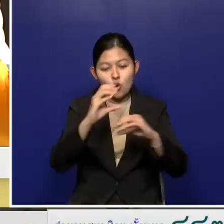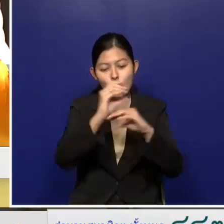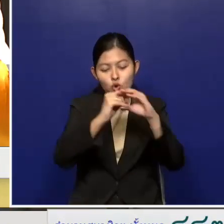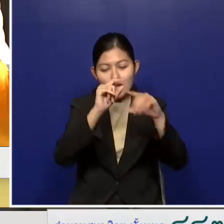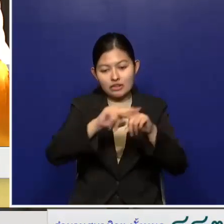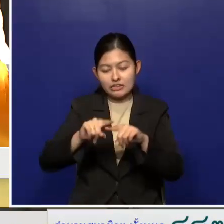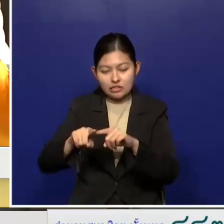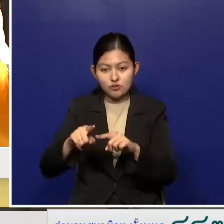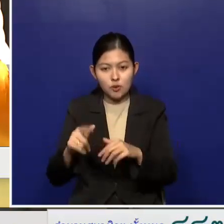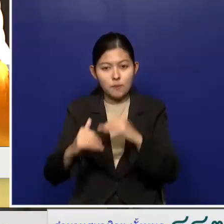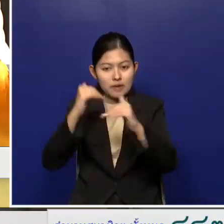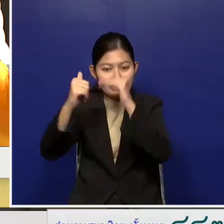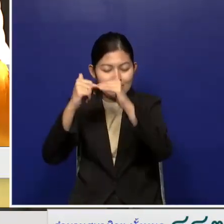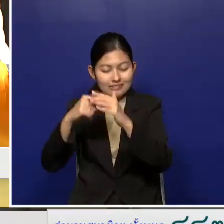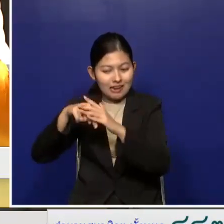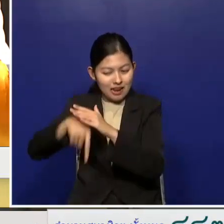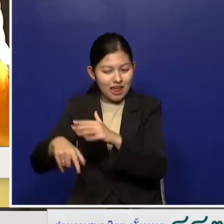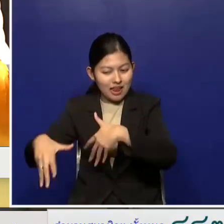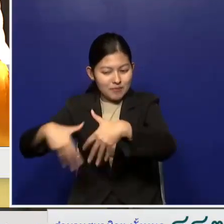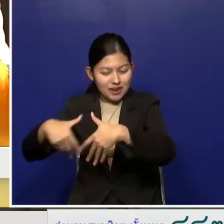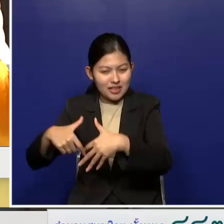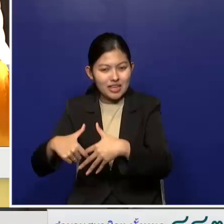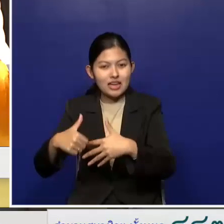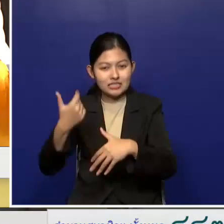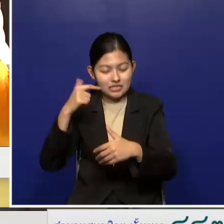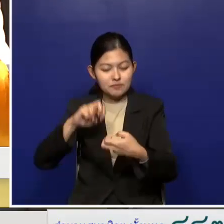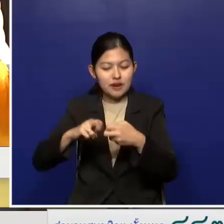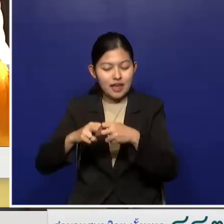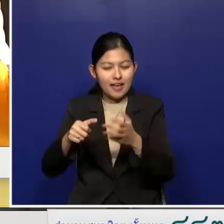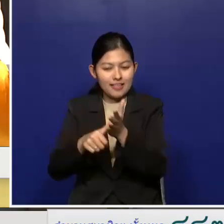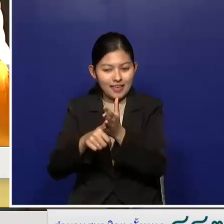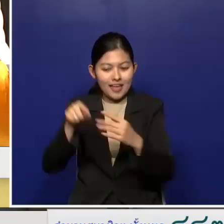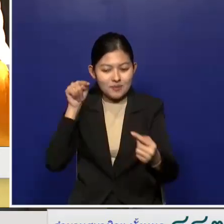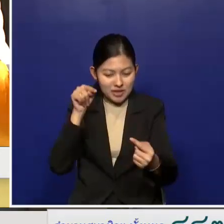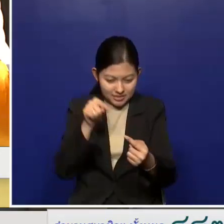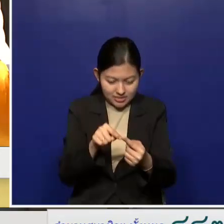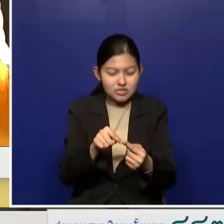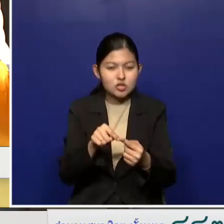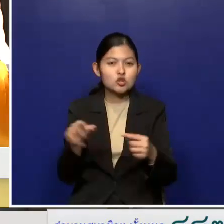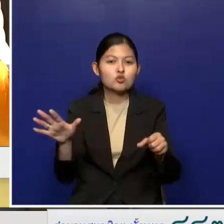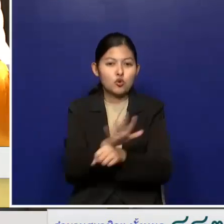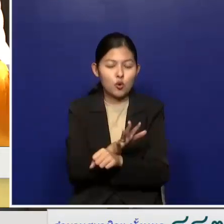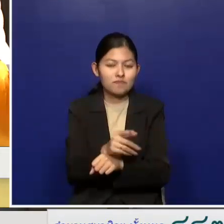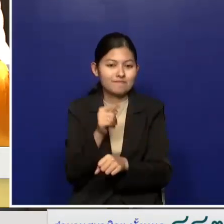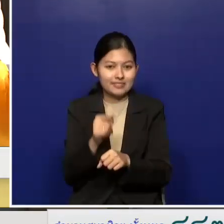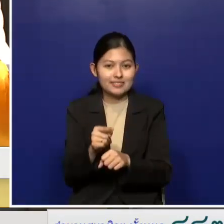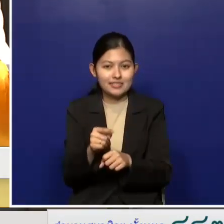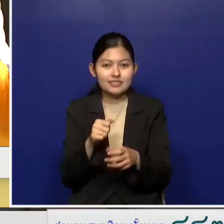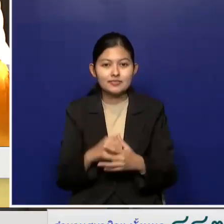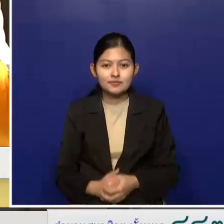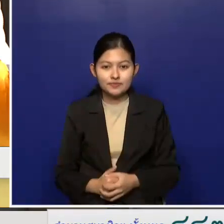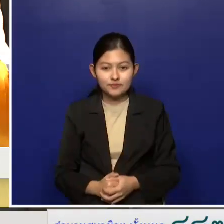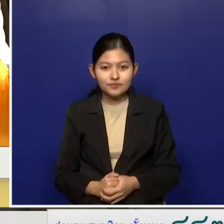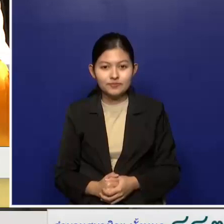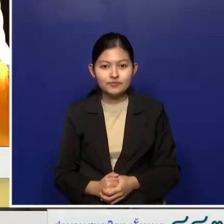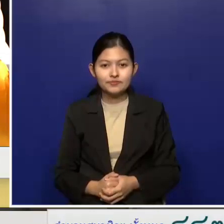ฒนามาจากฐานรากค่ะถึงจะสามารถแก้ปัญหาความต้องการแก้ปัญหาความเดือดร้อนของพี่น้องประชาชนได้อย่างแท้